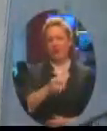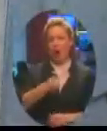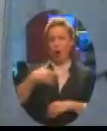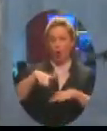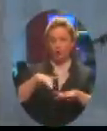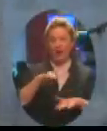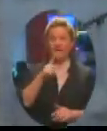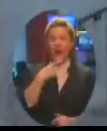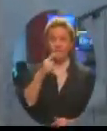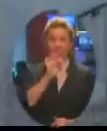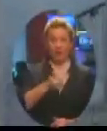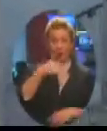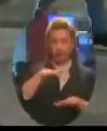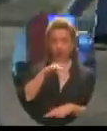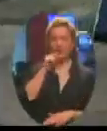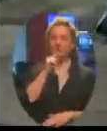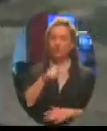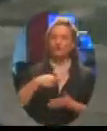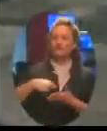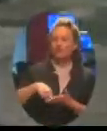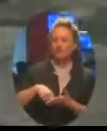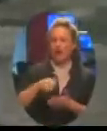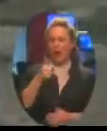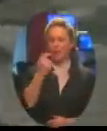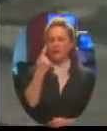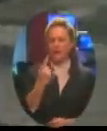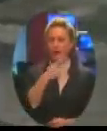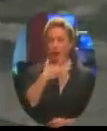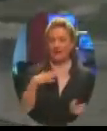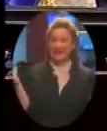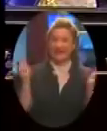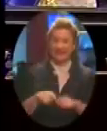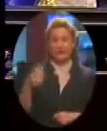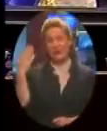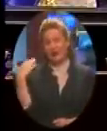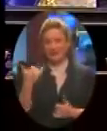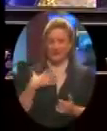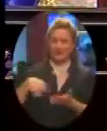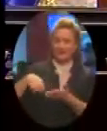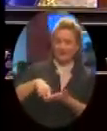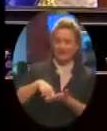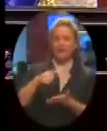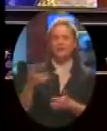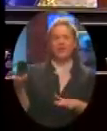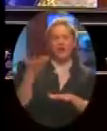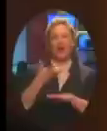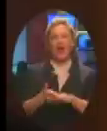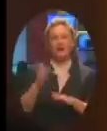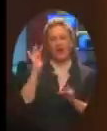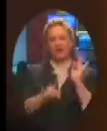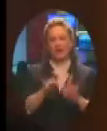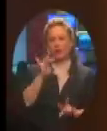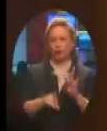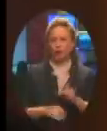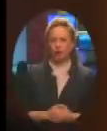ראש הממשלה כי הוא זה שישקם את רשות השידור, אותה ביקש לסגור אך לפני מספר חודשים, העלתה את עוצמת ההתנגדות באופוזיציה.